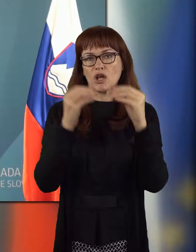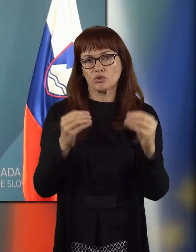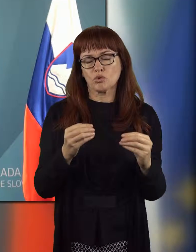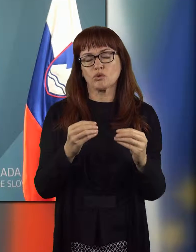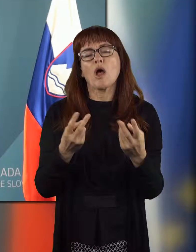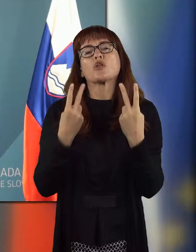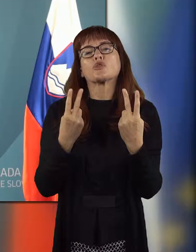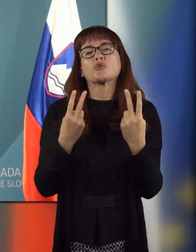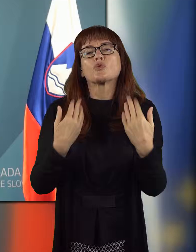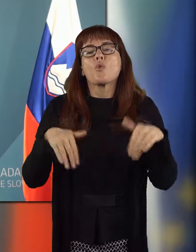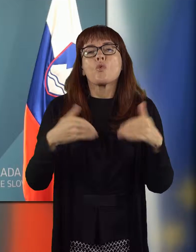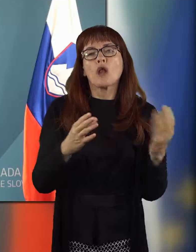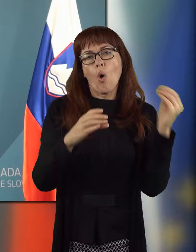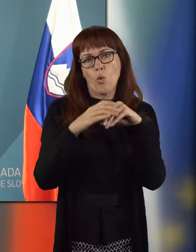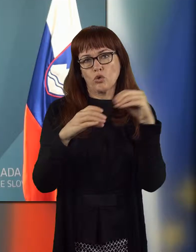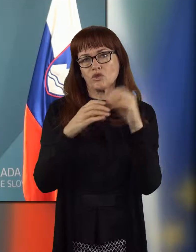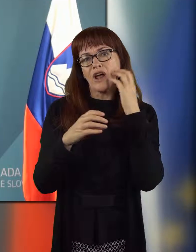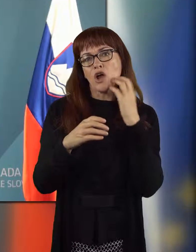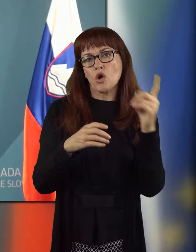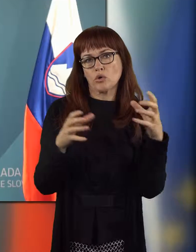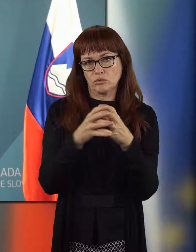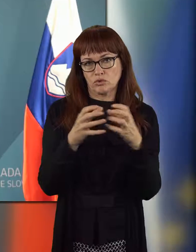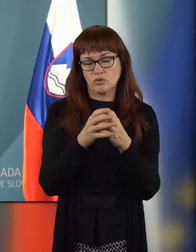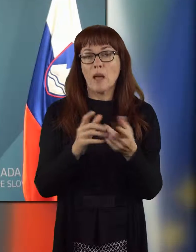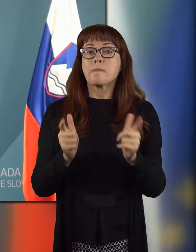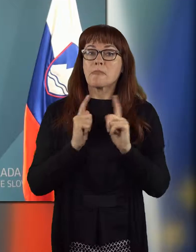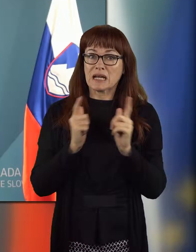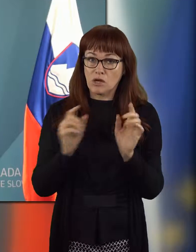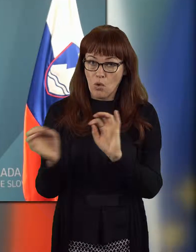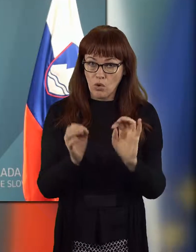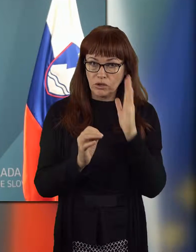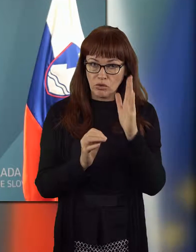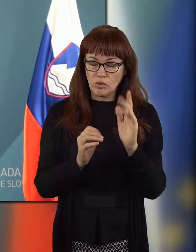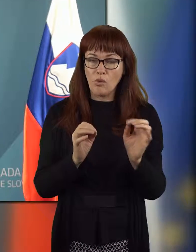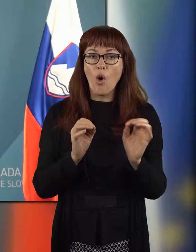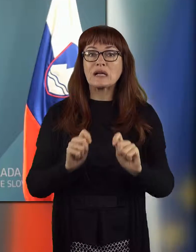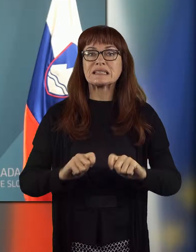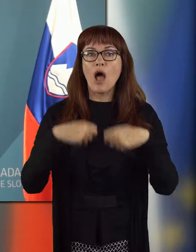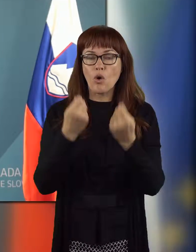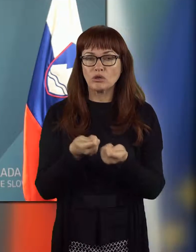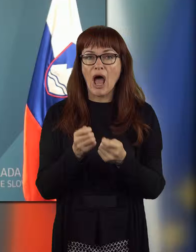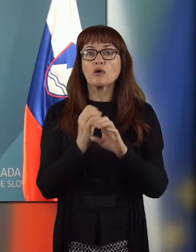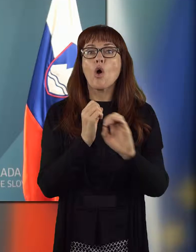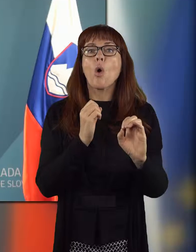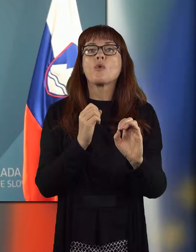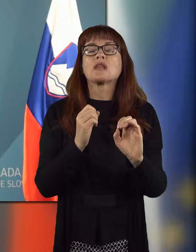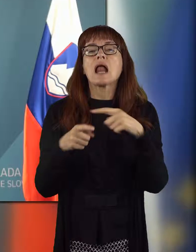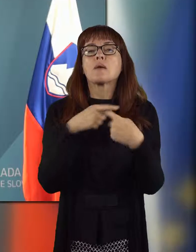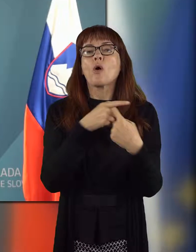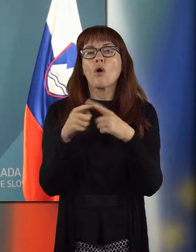za vključevanje Romov. Mi načrtujemo in pričakujemo, da bo ureditev zagotavljala komunalne pogoje tudi za